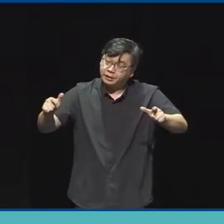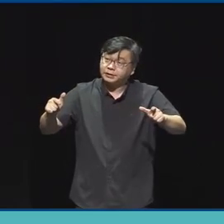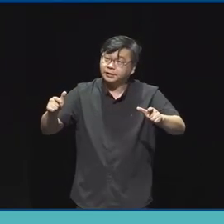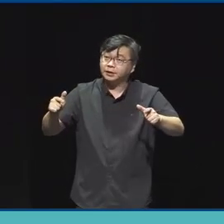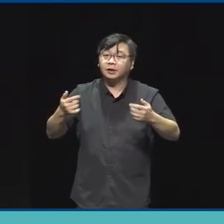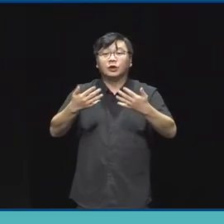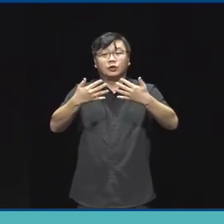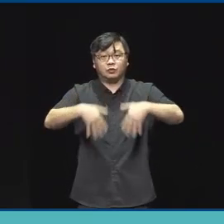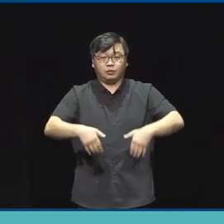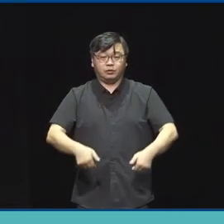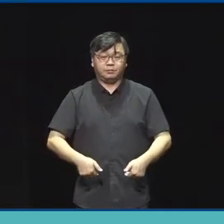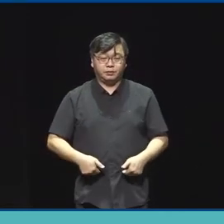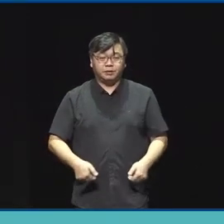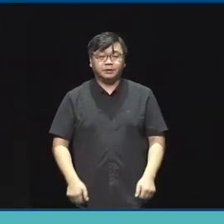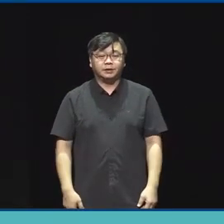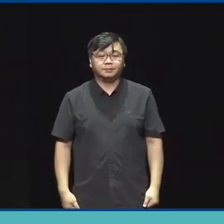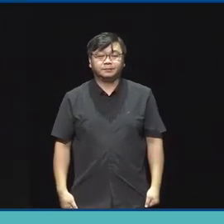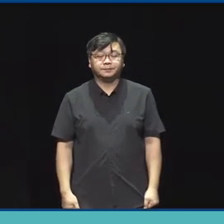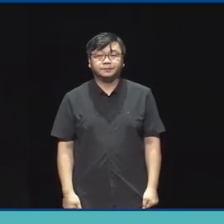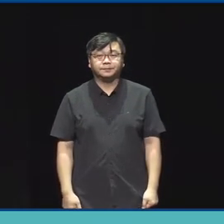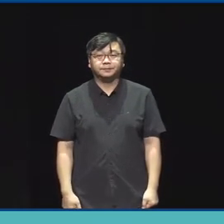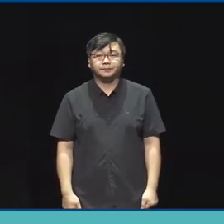설정이 되어 있고요.